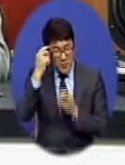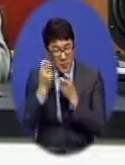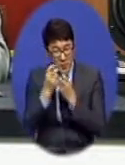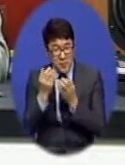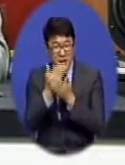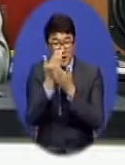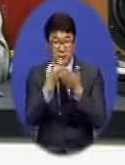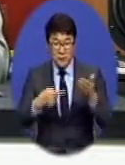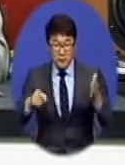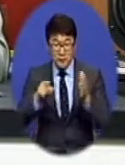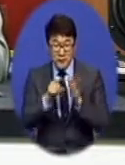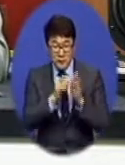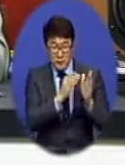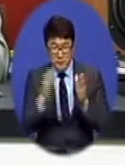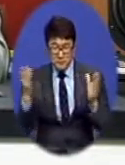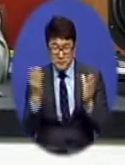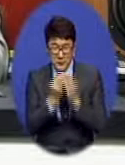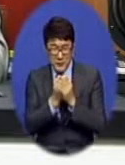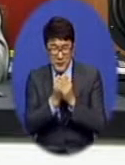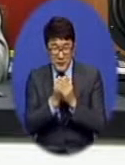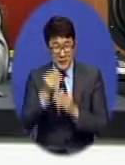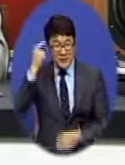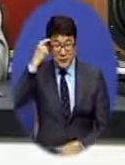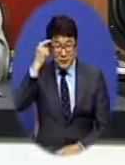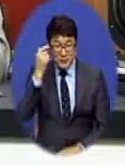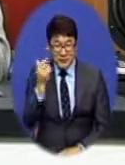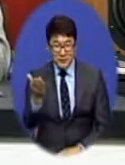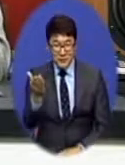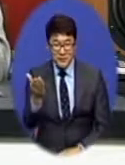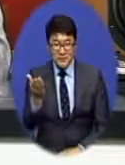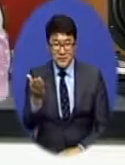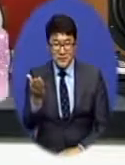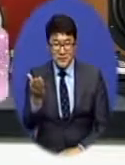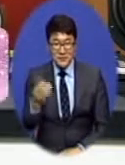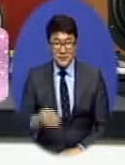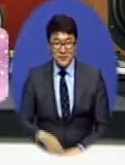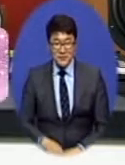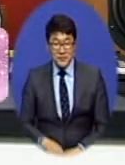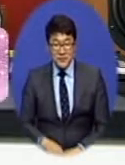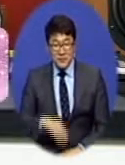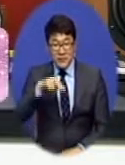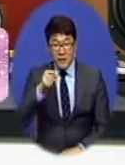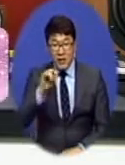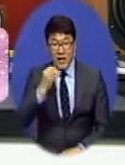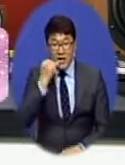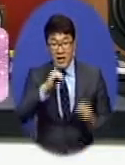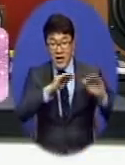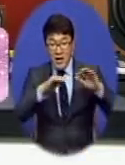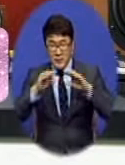위해서 그쵸? 야심차게 준비한 퀴즈죠. 네. 에라 모르겠다 퀴즈. 자,